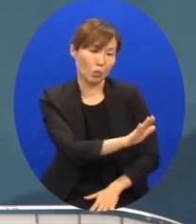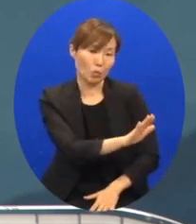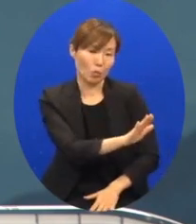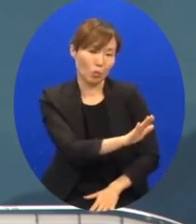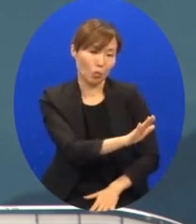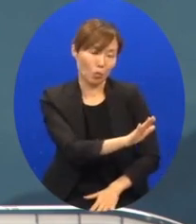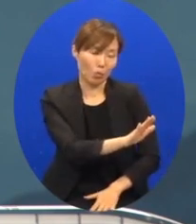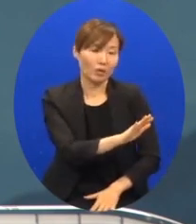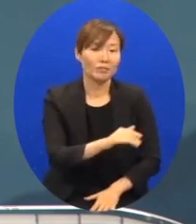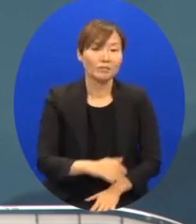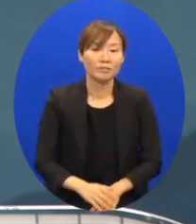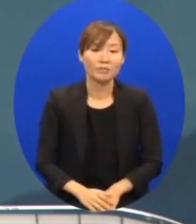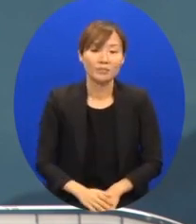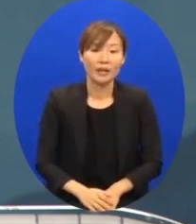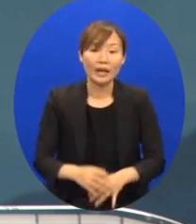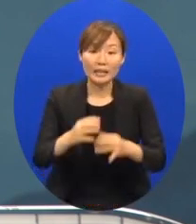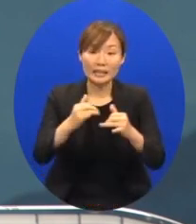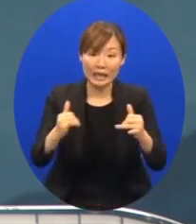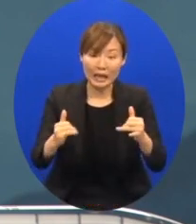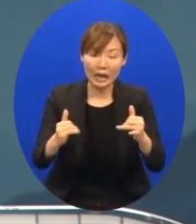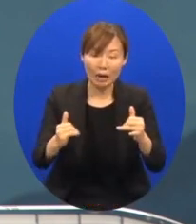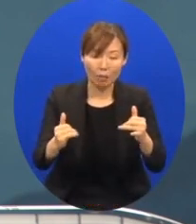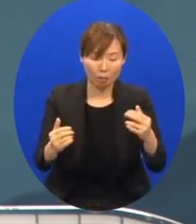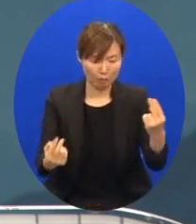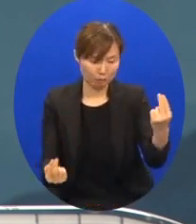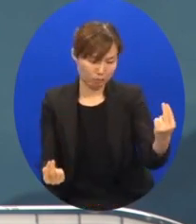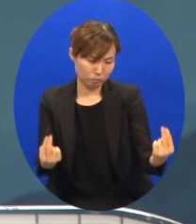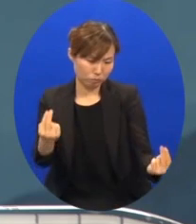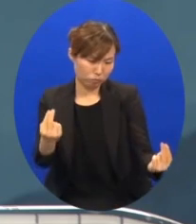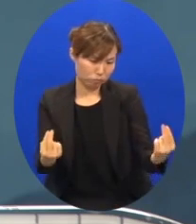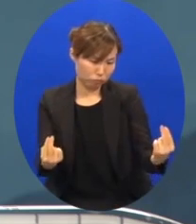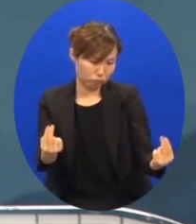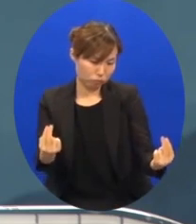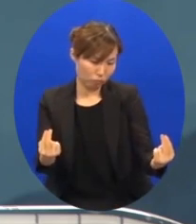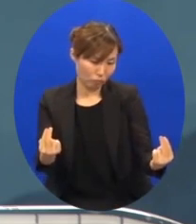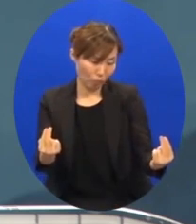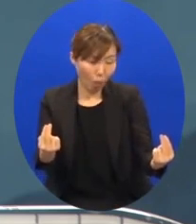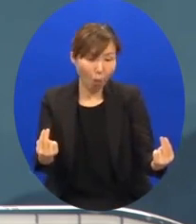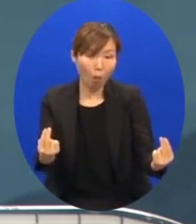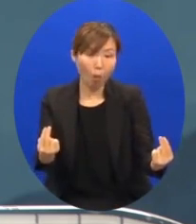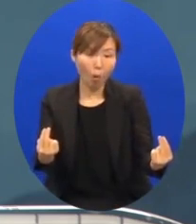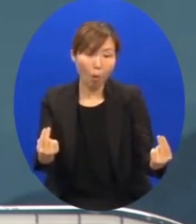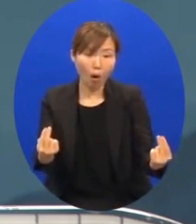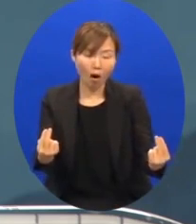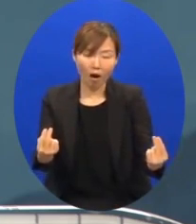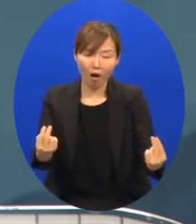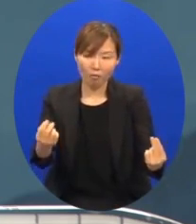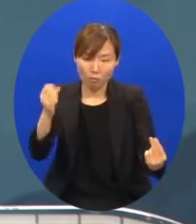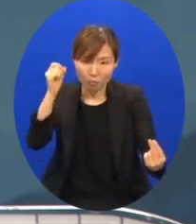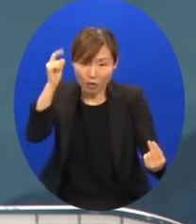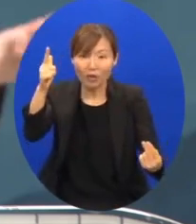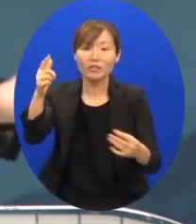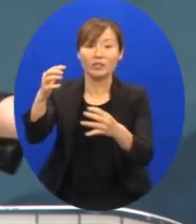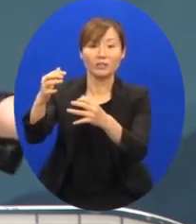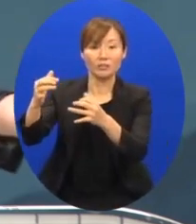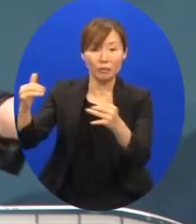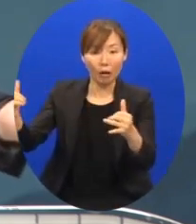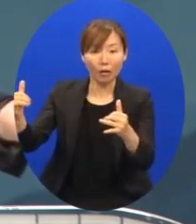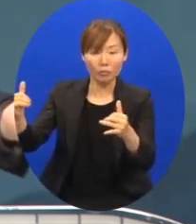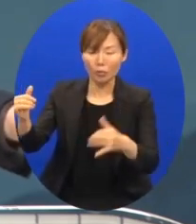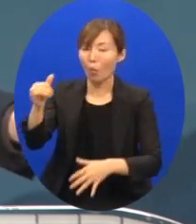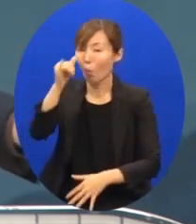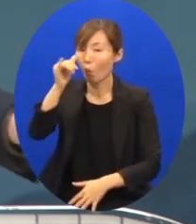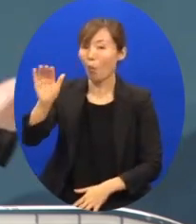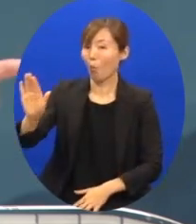주변에 사람보다도 더 진화된 존재도 수도 없이 많이 있어야 합니다 그래야 말이 맞는